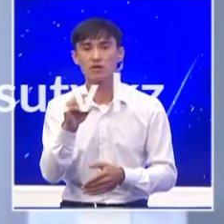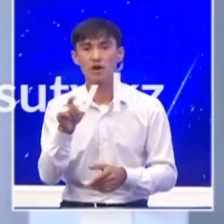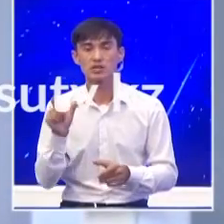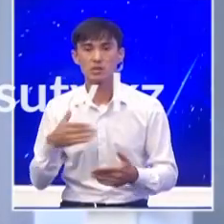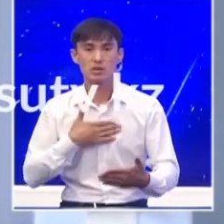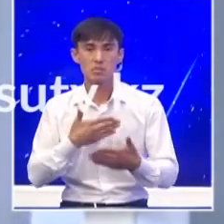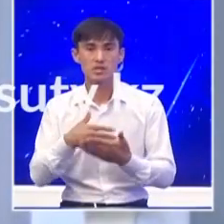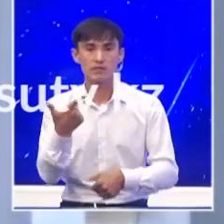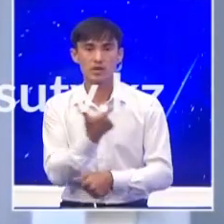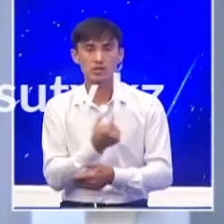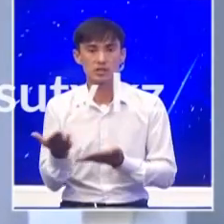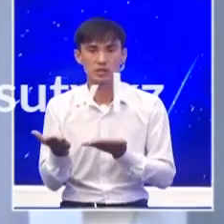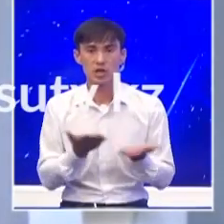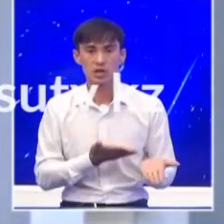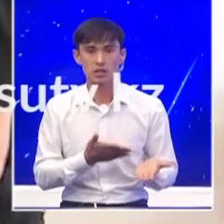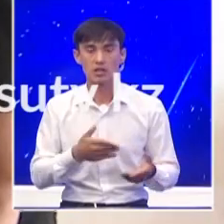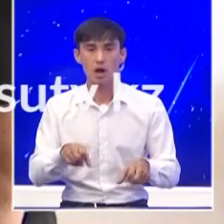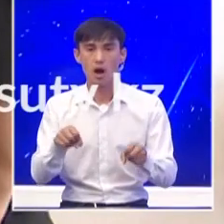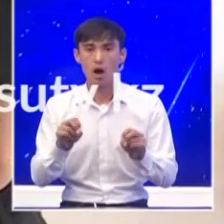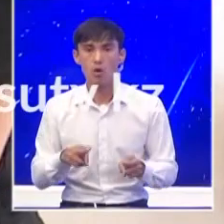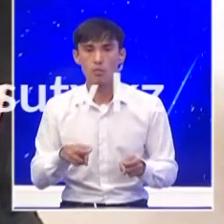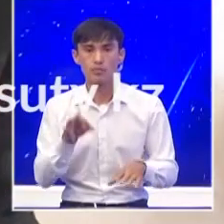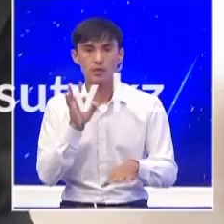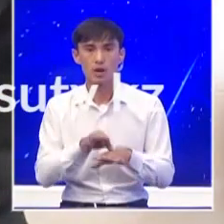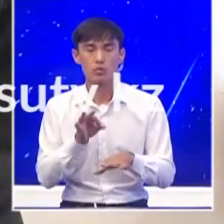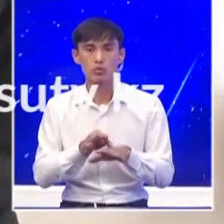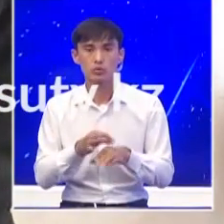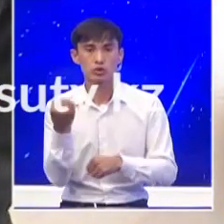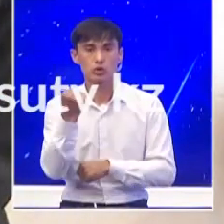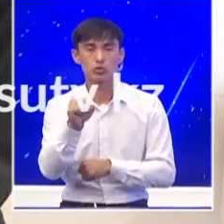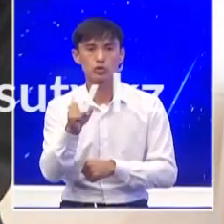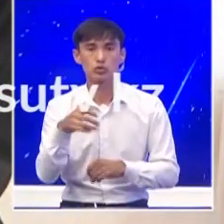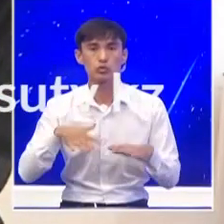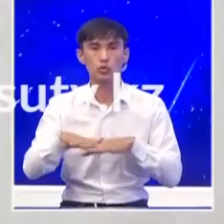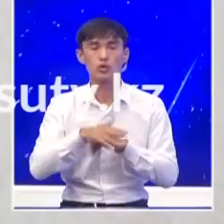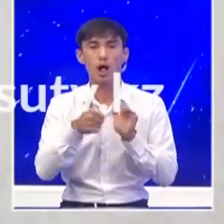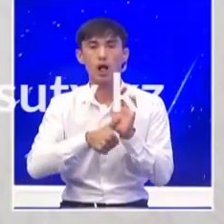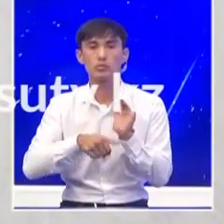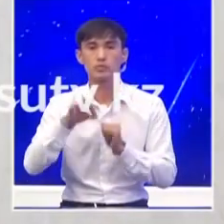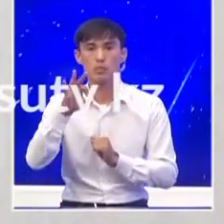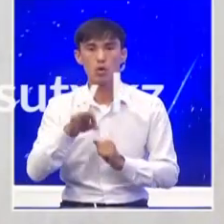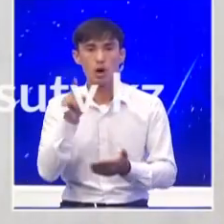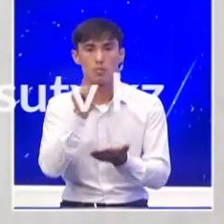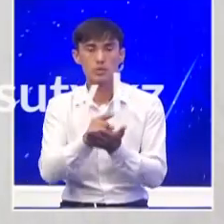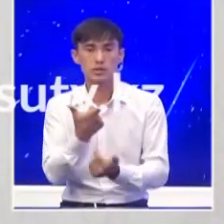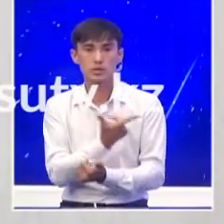белсенді вакцинациялауға шақырды. Қауіпті ауруды жеңу үшін тұрғындардың кем дегенде 60% егілуі